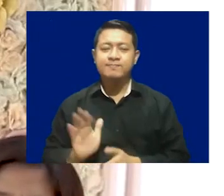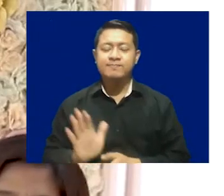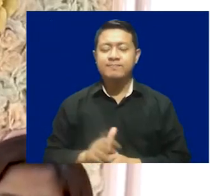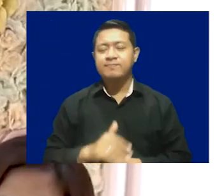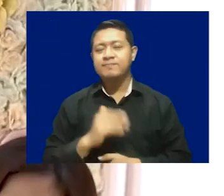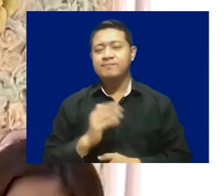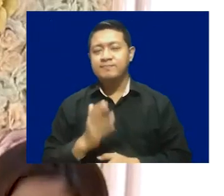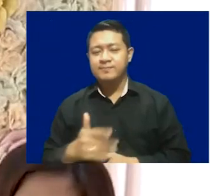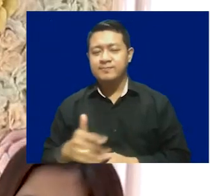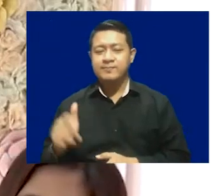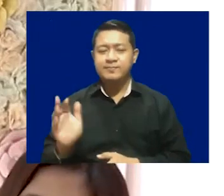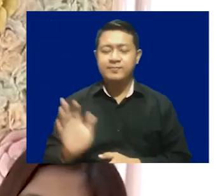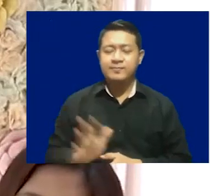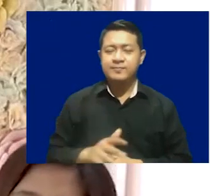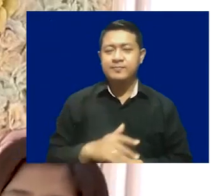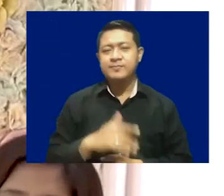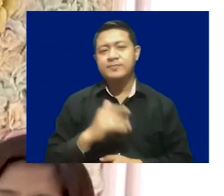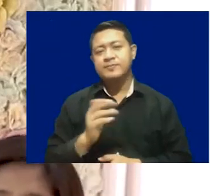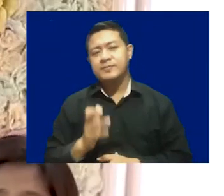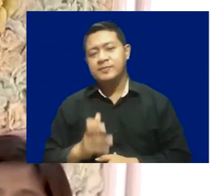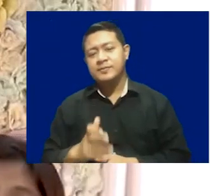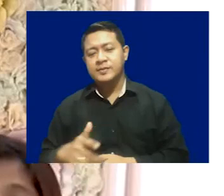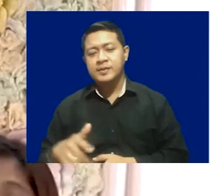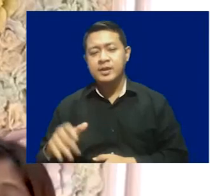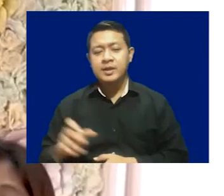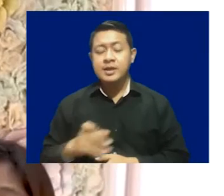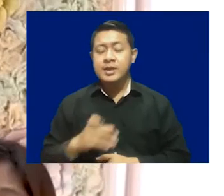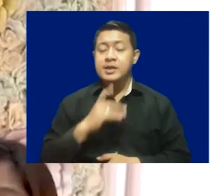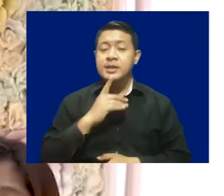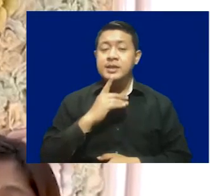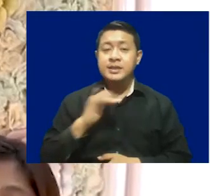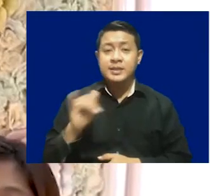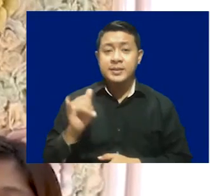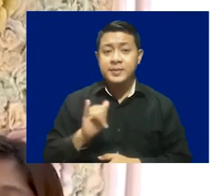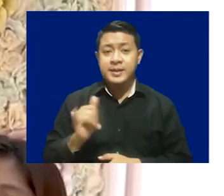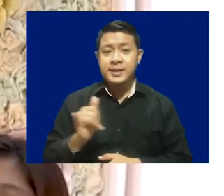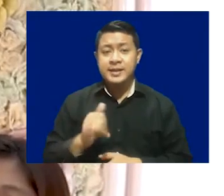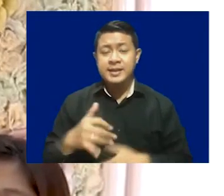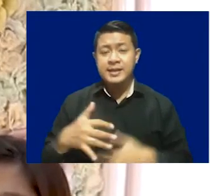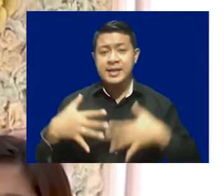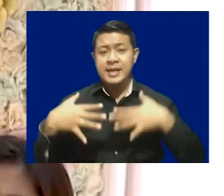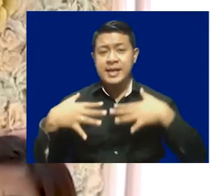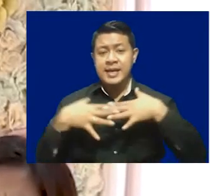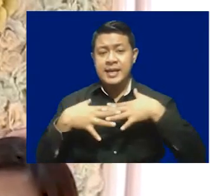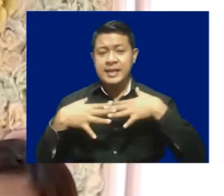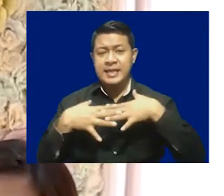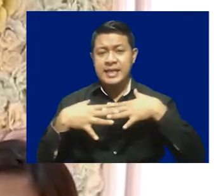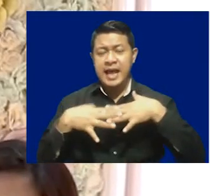bagai tanah